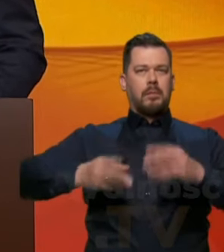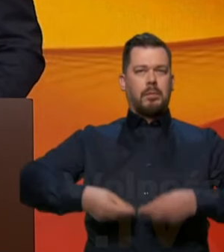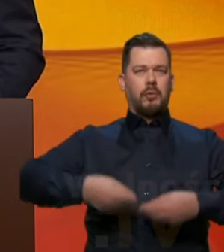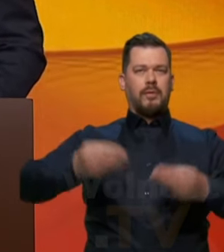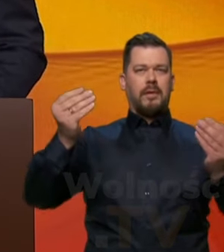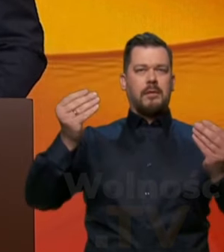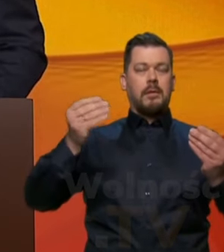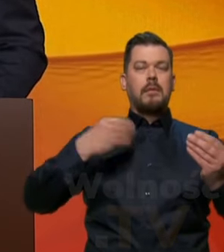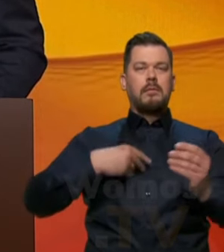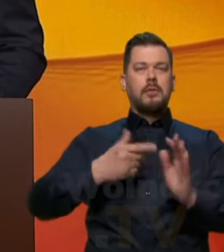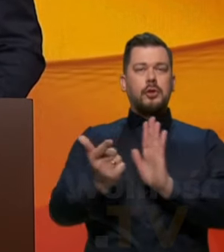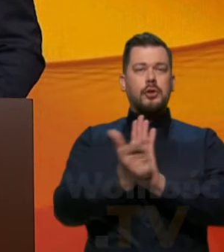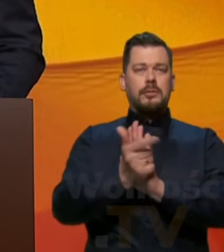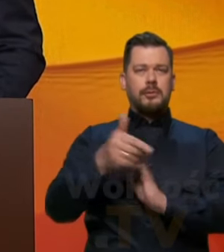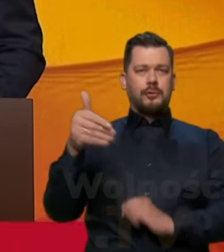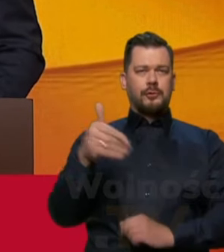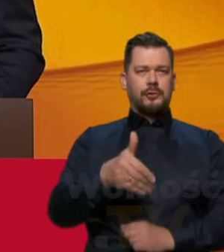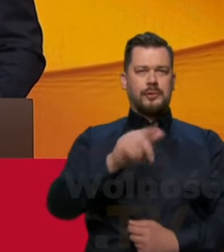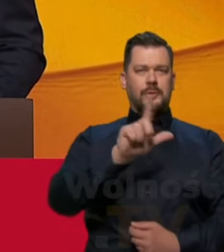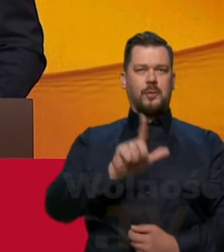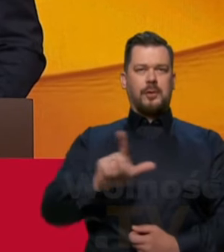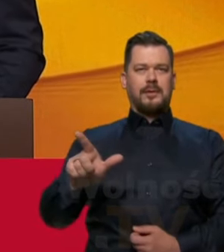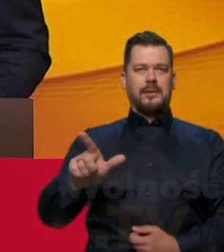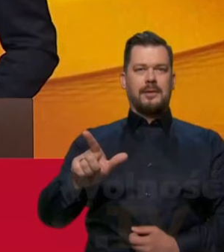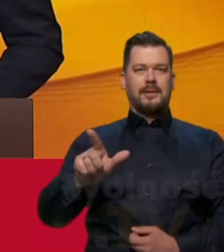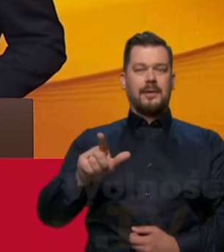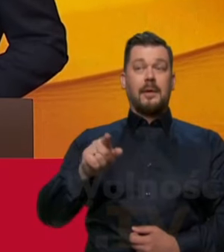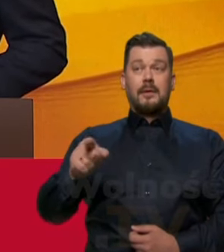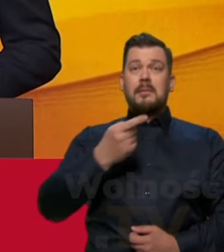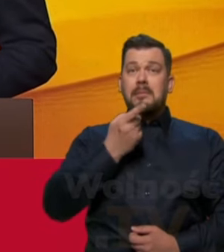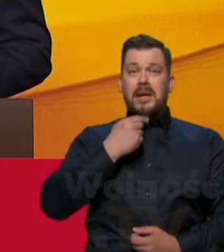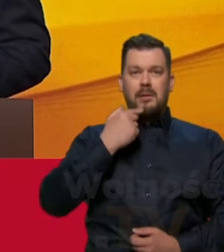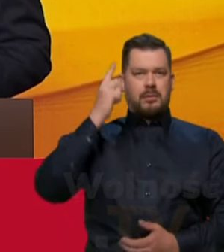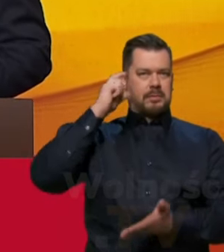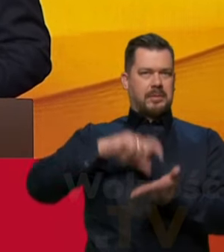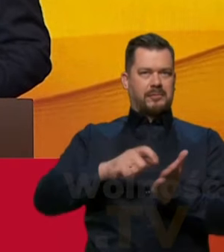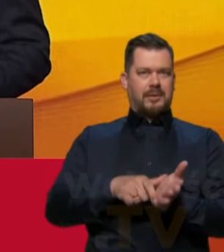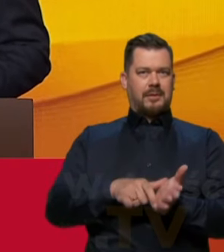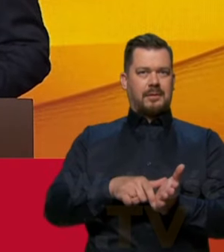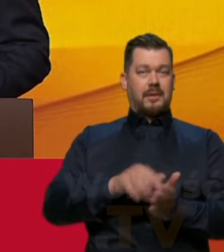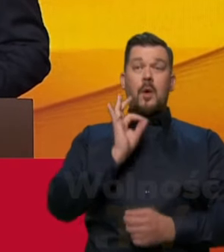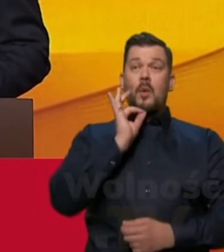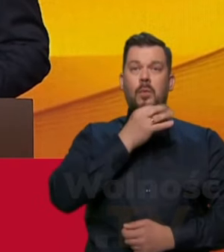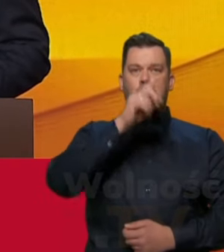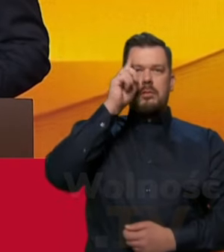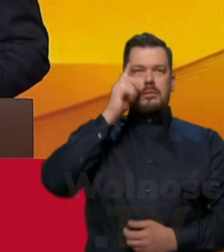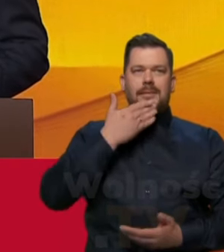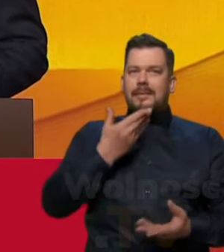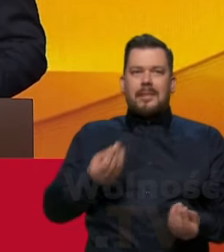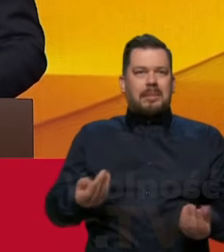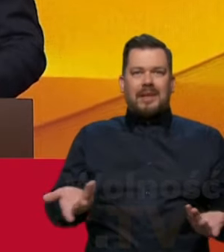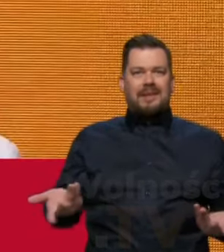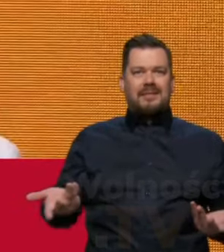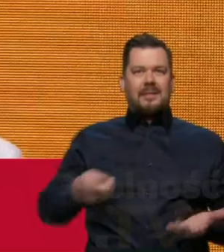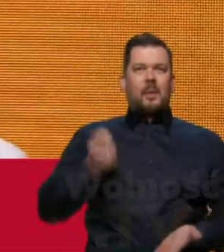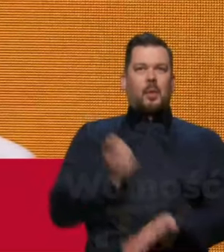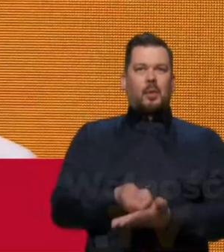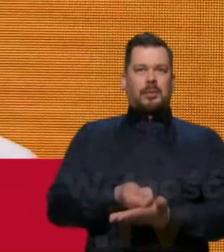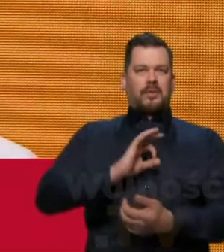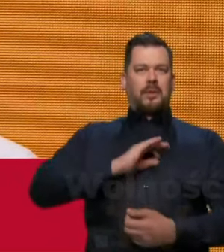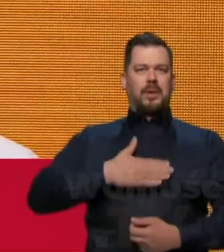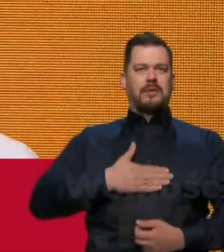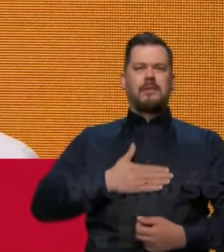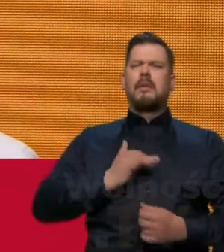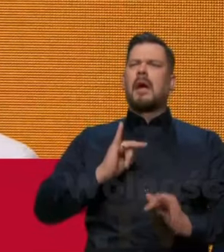przekroczyła 17 tysięcy złotych. Mieszkań brakuje, ludzi zwłaszcza młodych nie stać na kupno własnego M. Jak